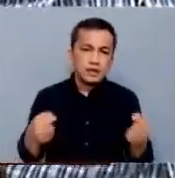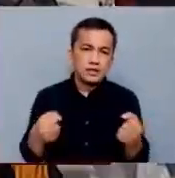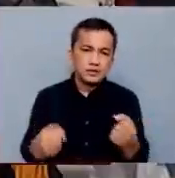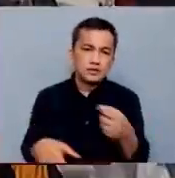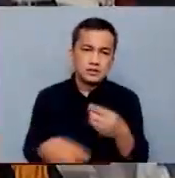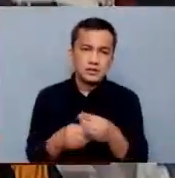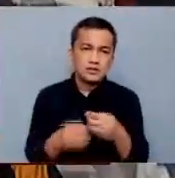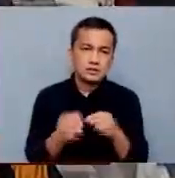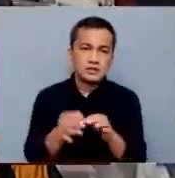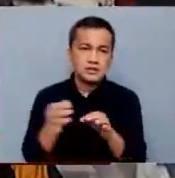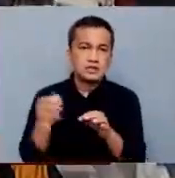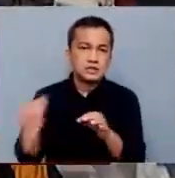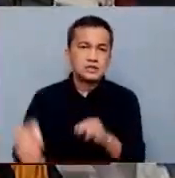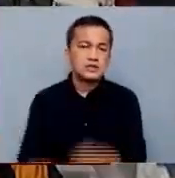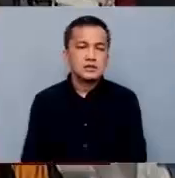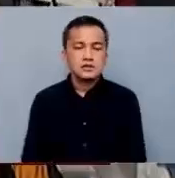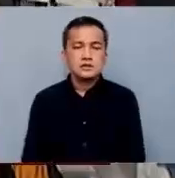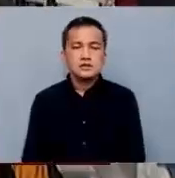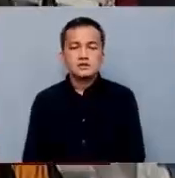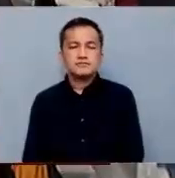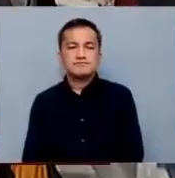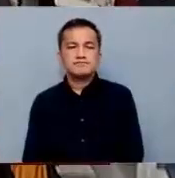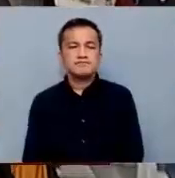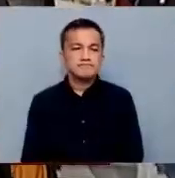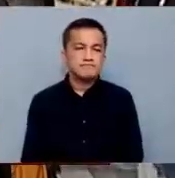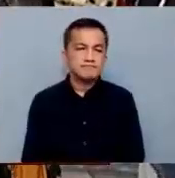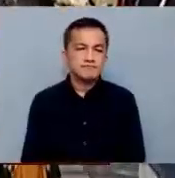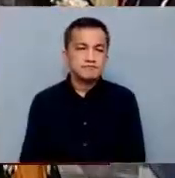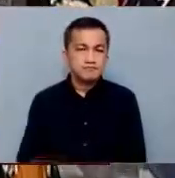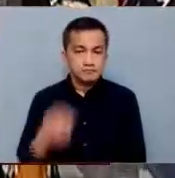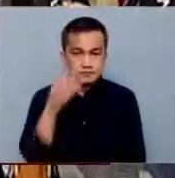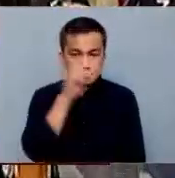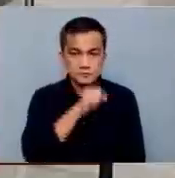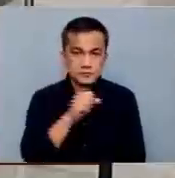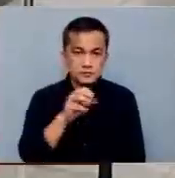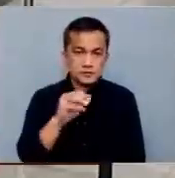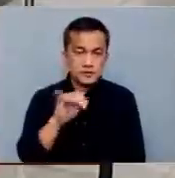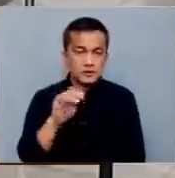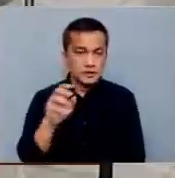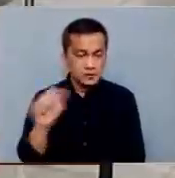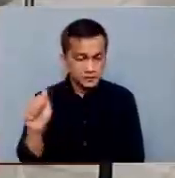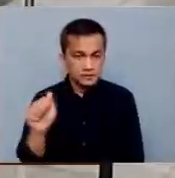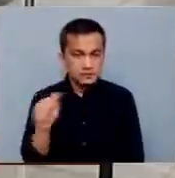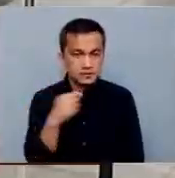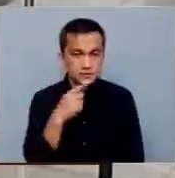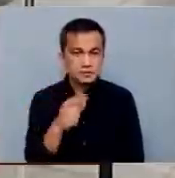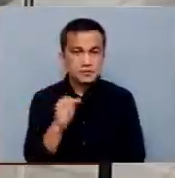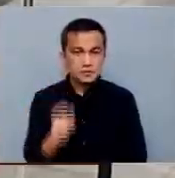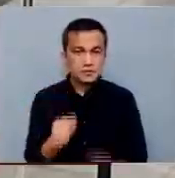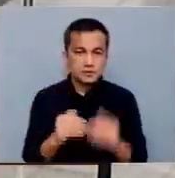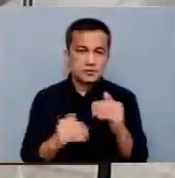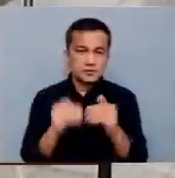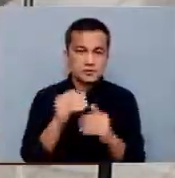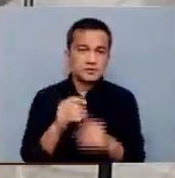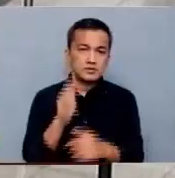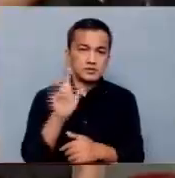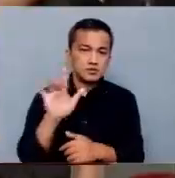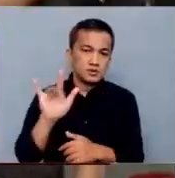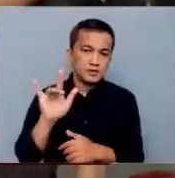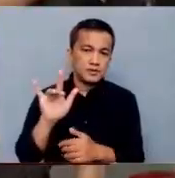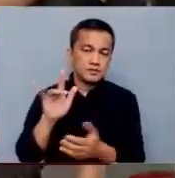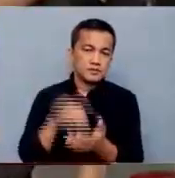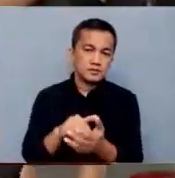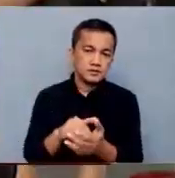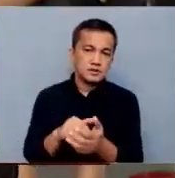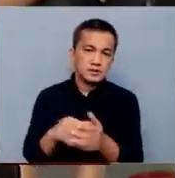yan. Sa tansya naman ng Manila International Airport Authority, posibleng umabot hanggang 25,000 ng mga